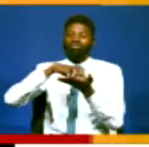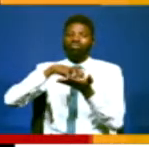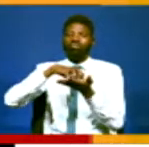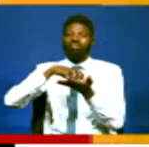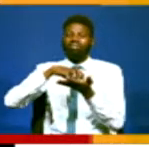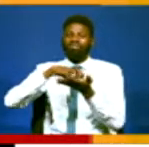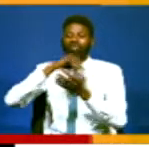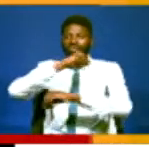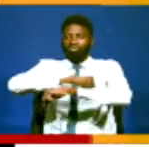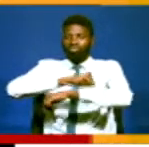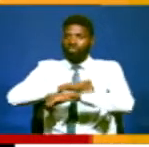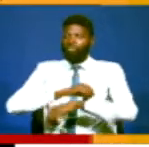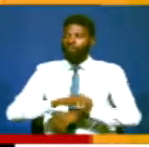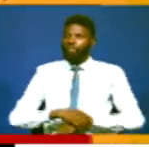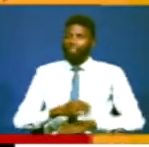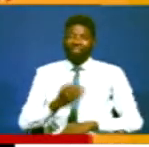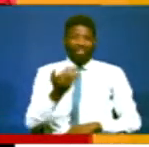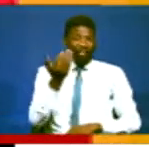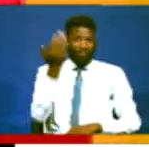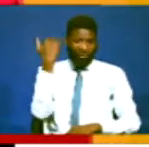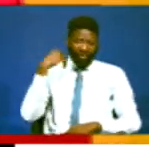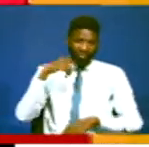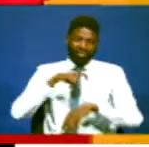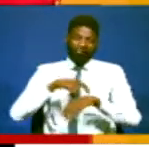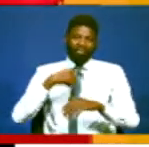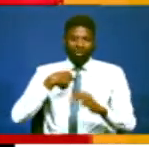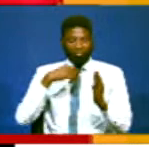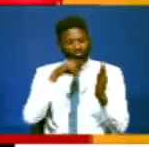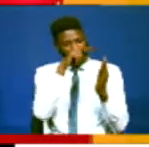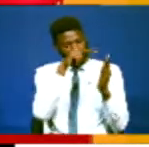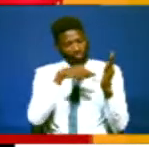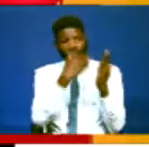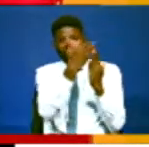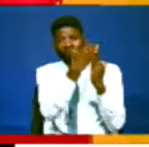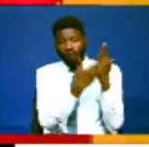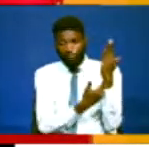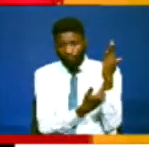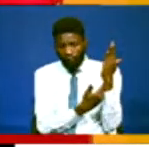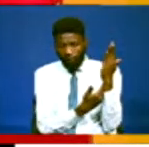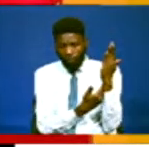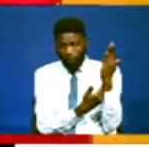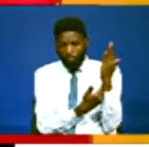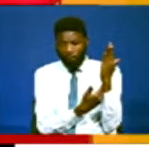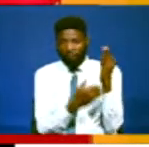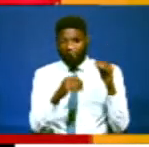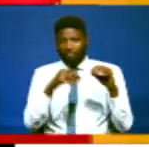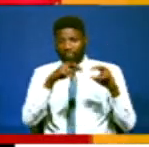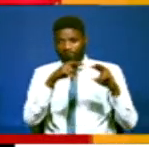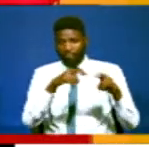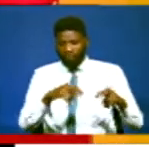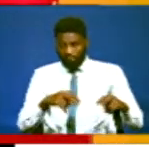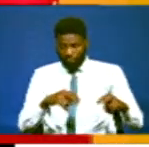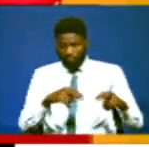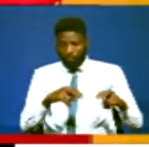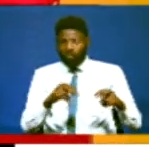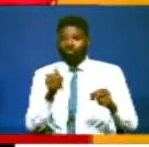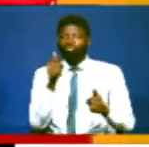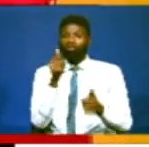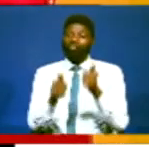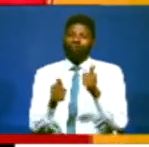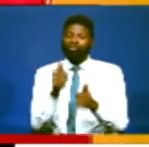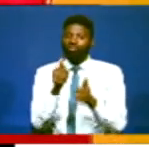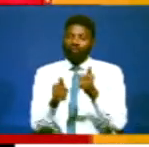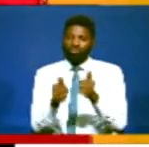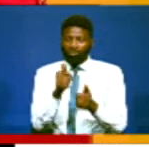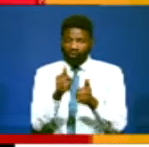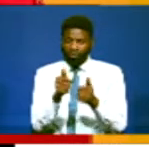nikisoma ile karatasi, ile form ambapo, ile assessment form ambayo sasa hivi Wizara ya Elimu inatumia kupita